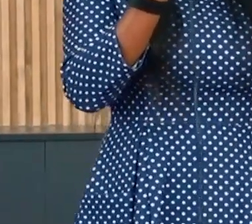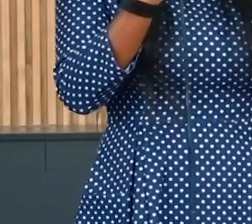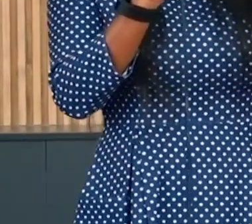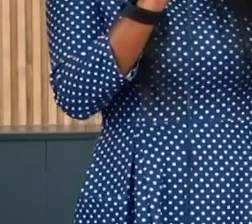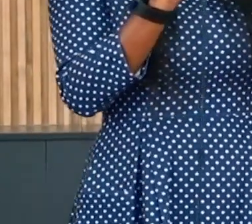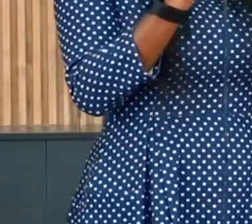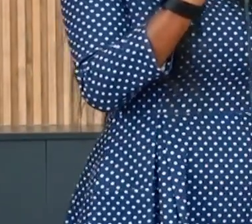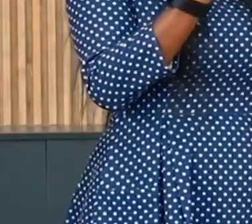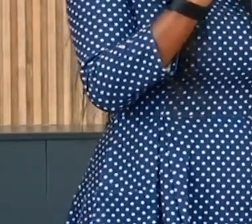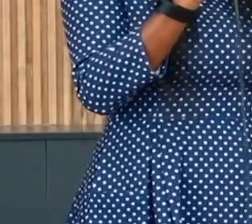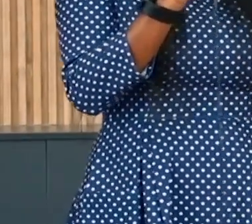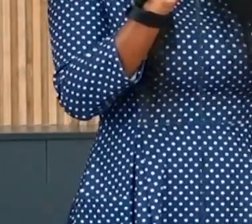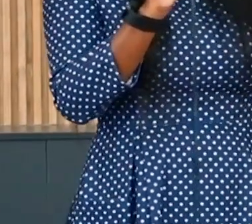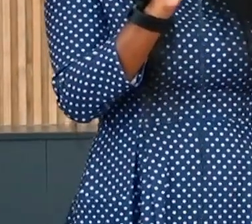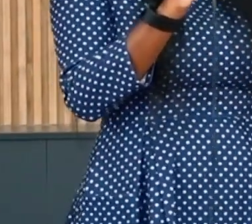nevafambi